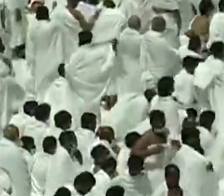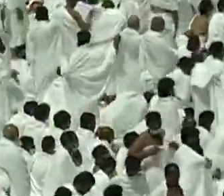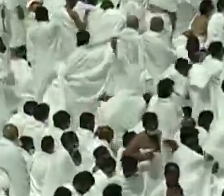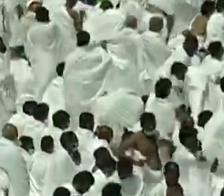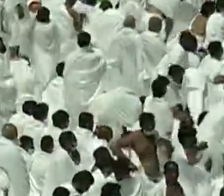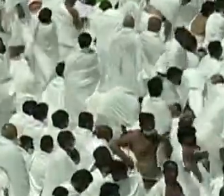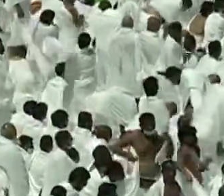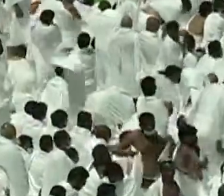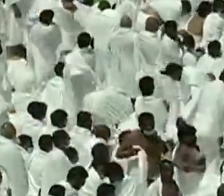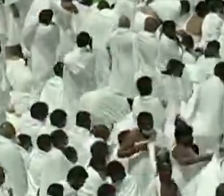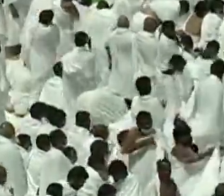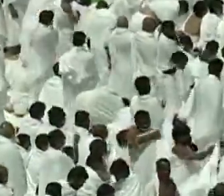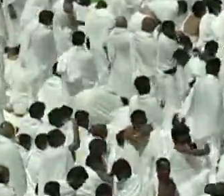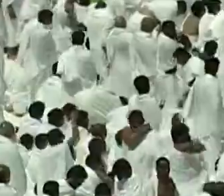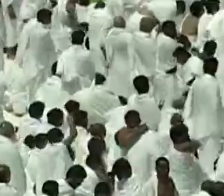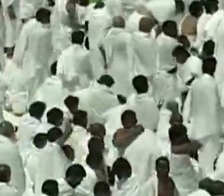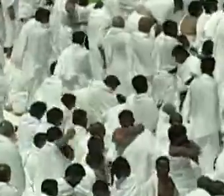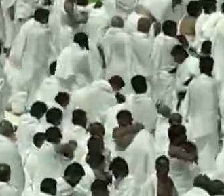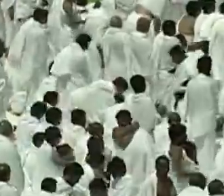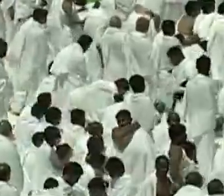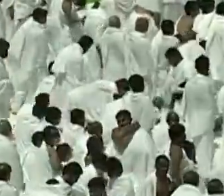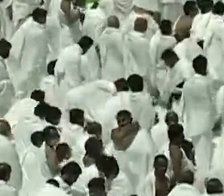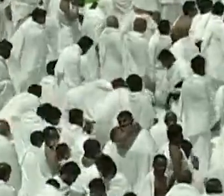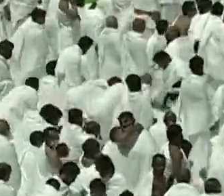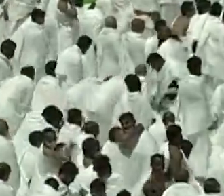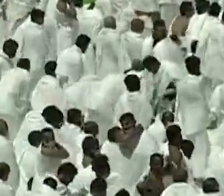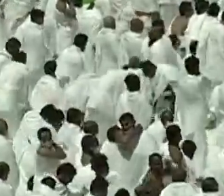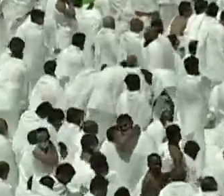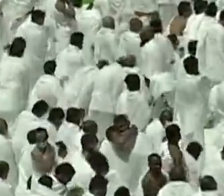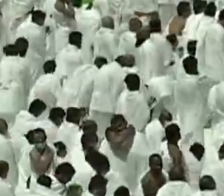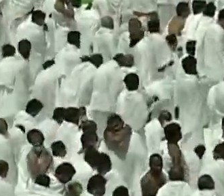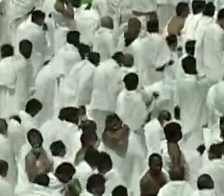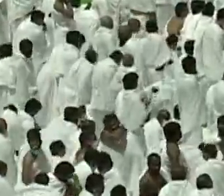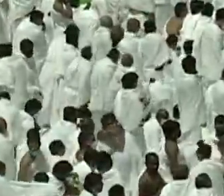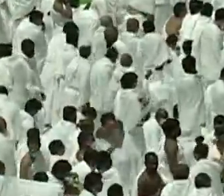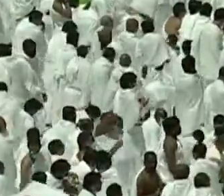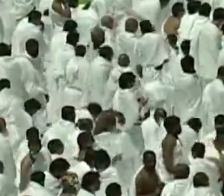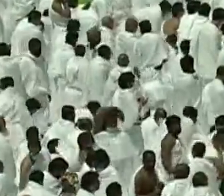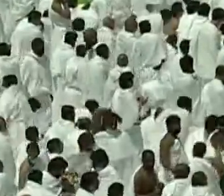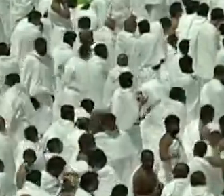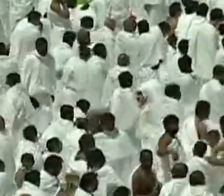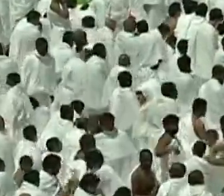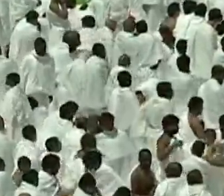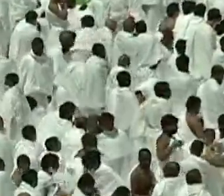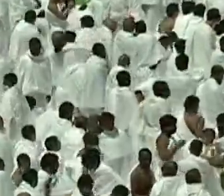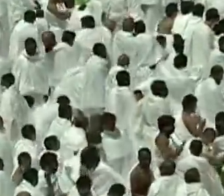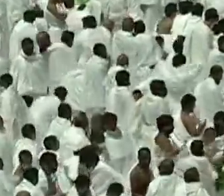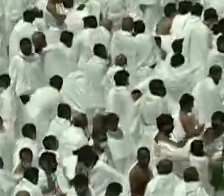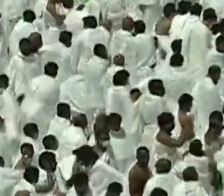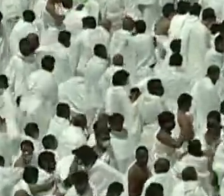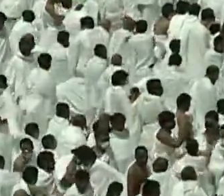استغفر الله استغفر الله استغفر الله اللهم انت